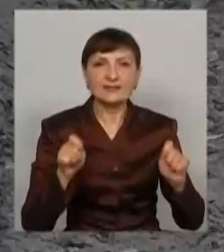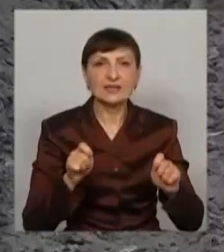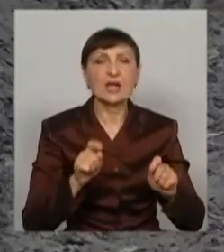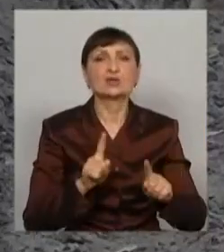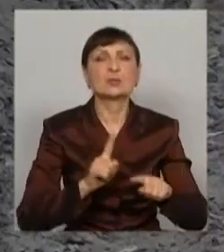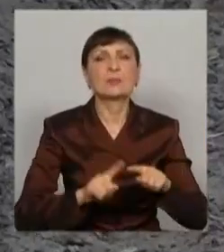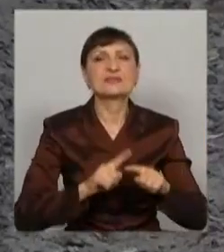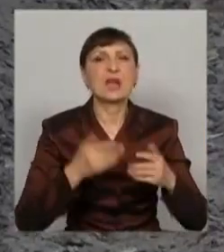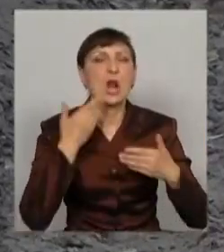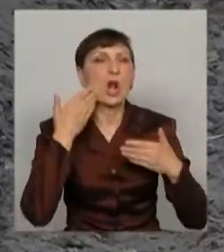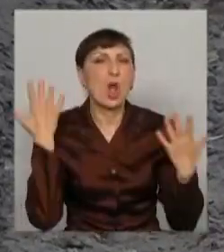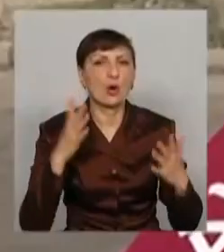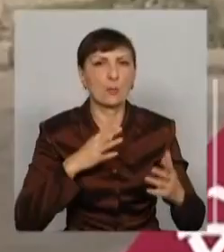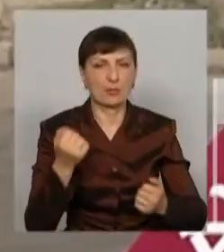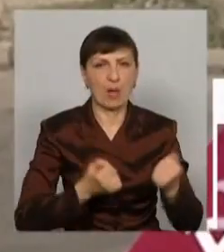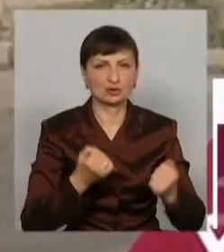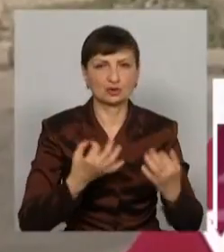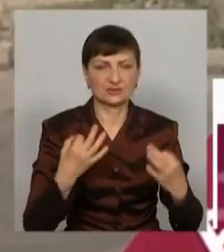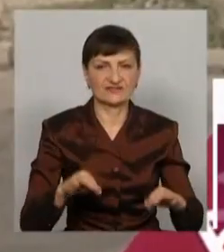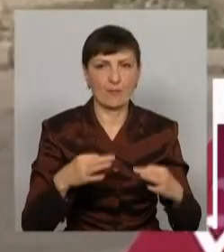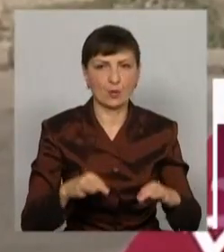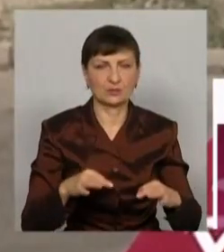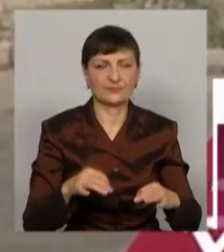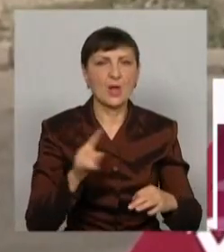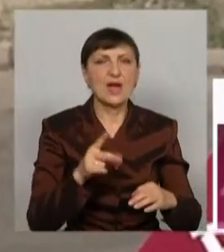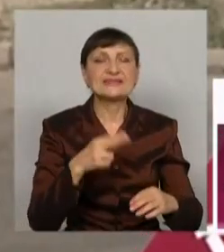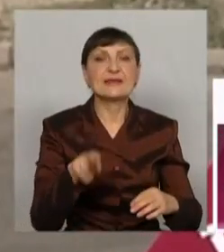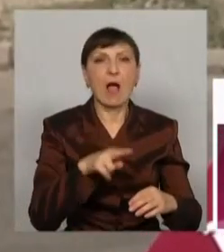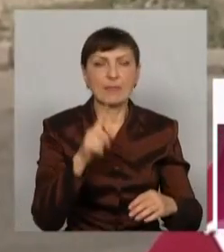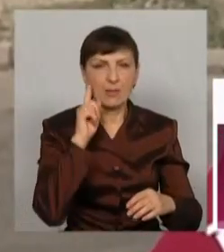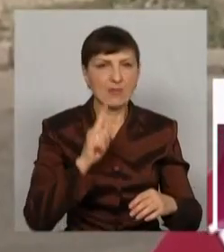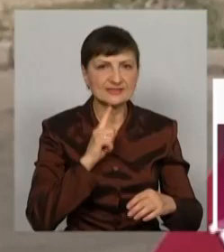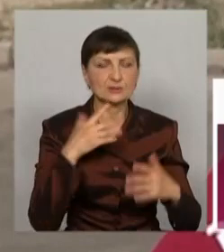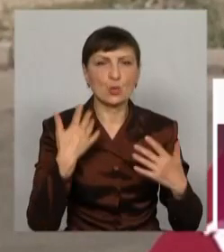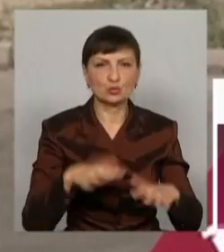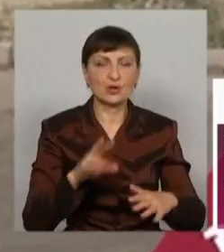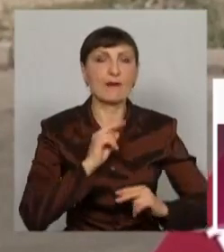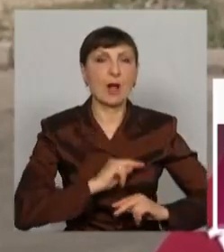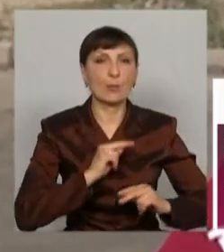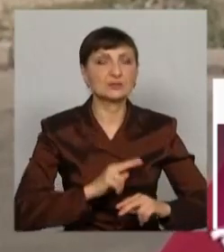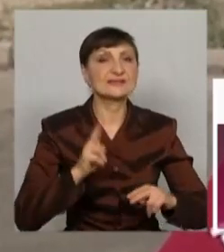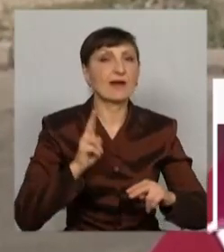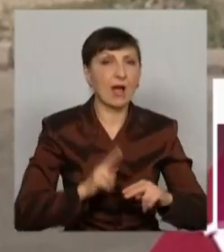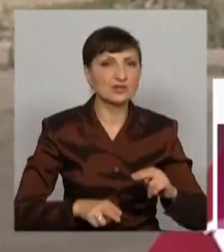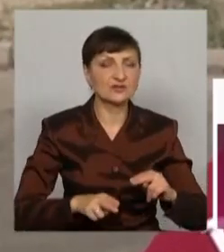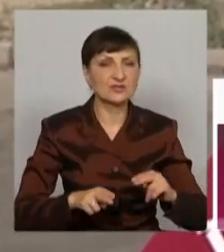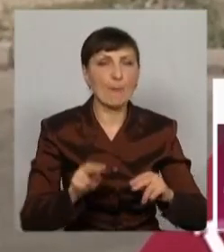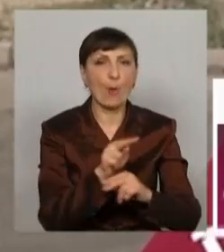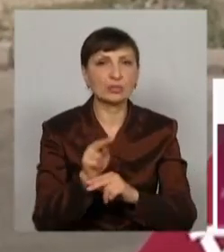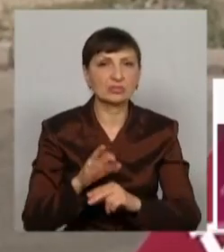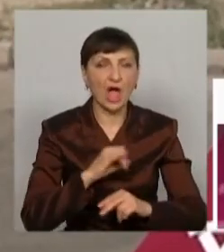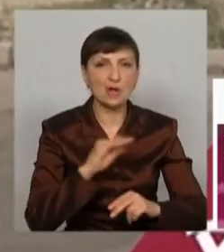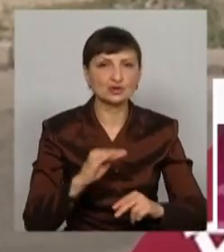как-то разгрузить транспортный поток. В связи с тем, что к декабрю месяцу уже работы заканчивались по монтажу